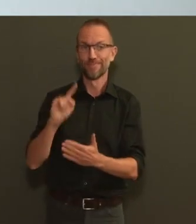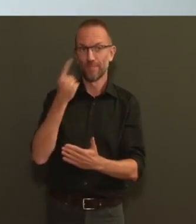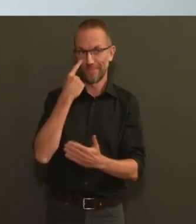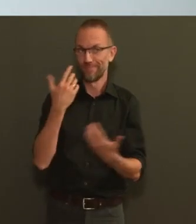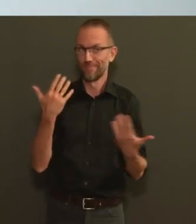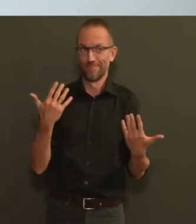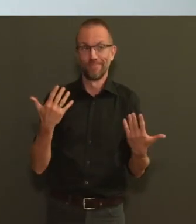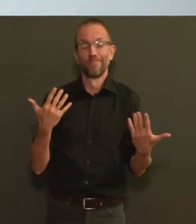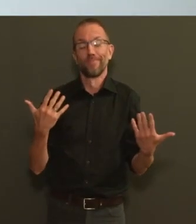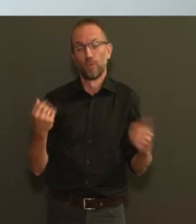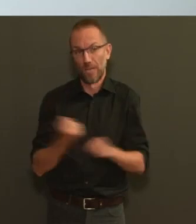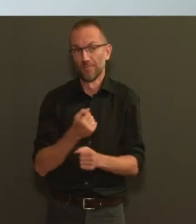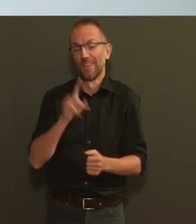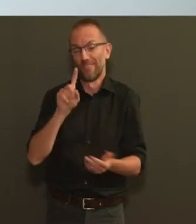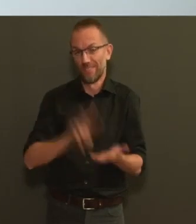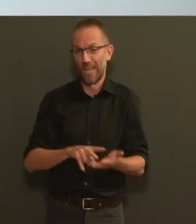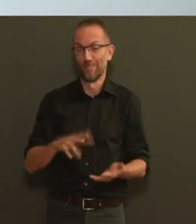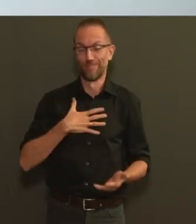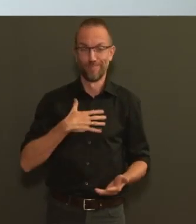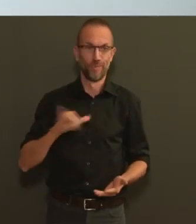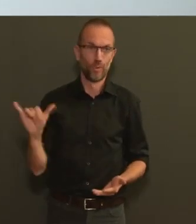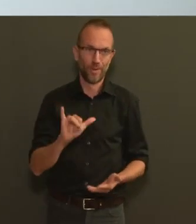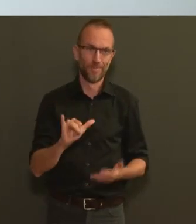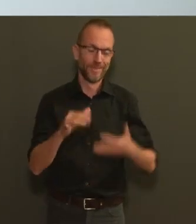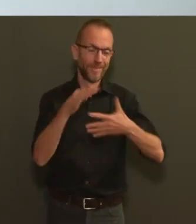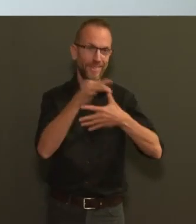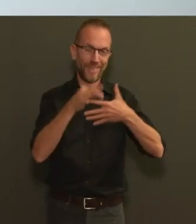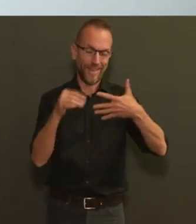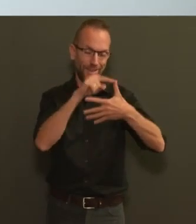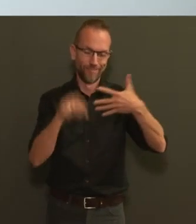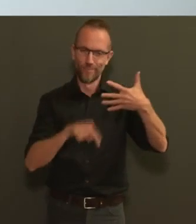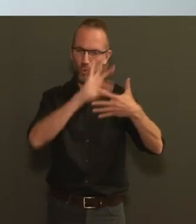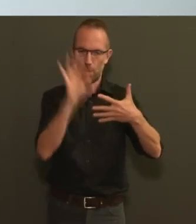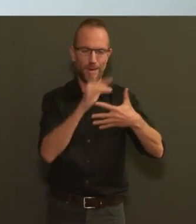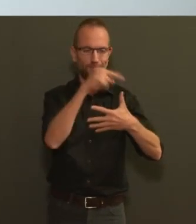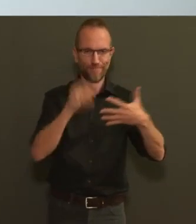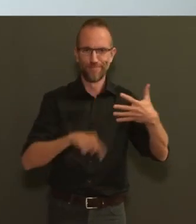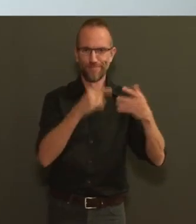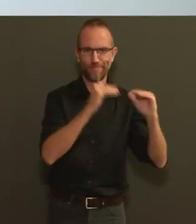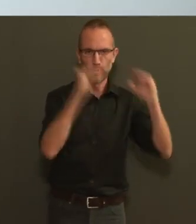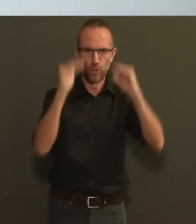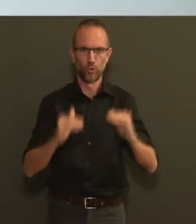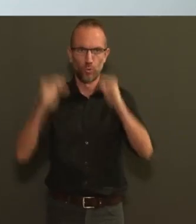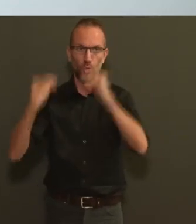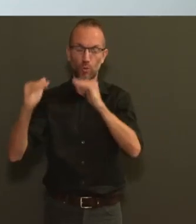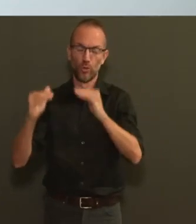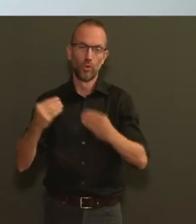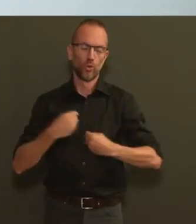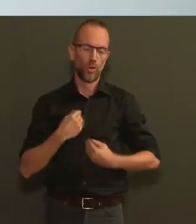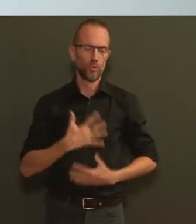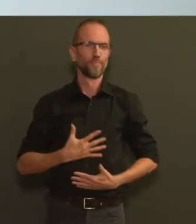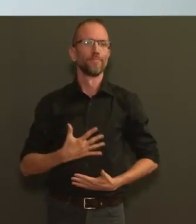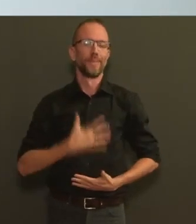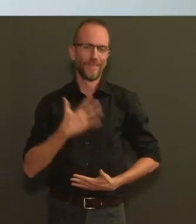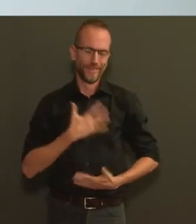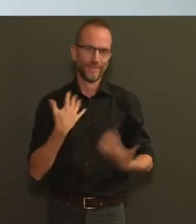cela. Tous les indicateurs continuent à augmenter de manière, il faut bien le dire, assez alarmante, tant dans toutes les